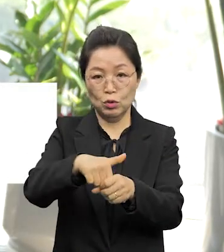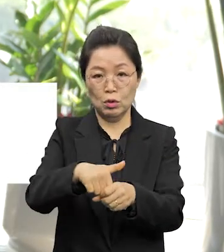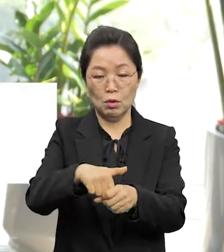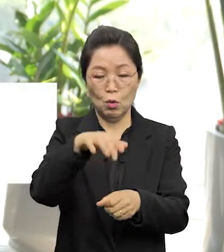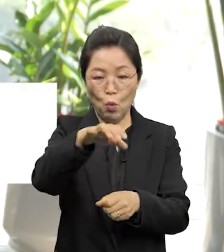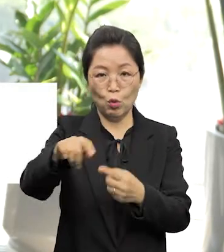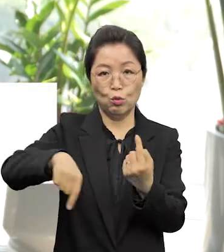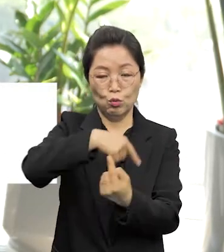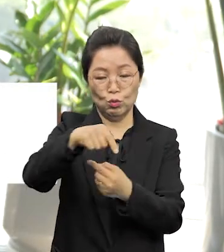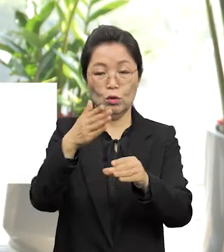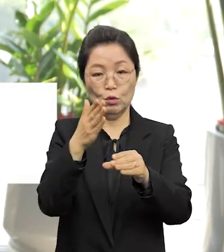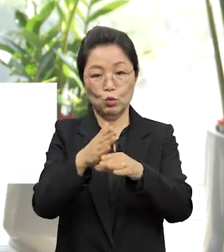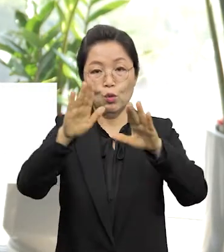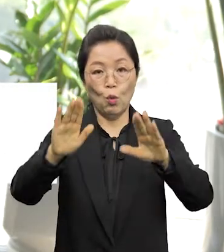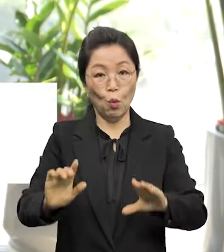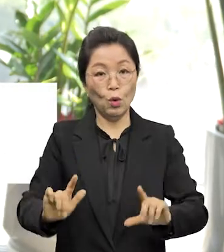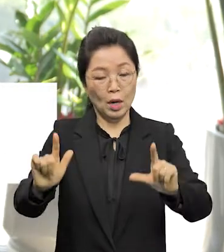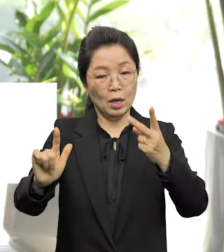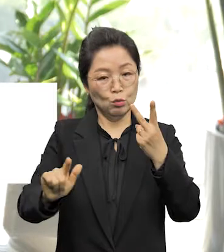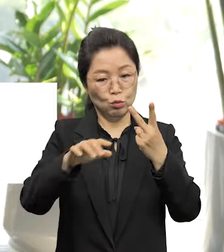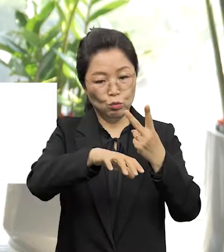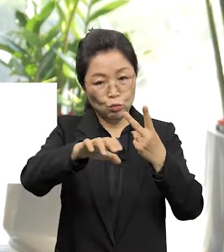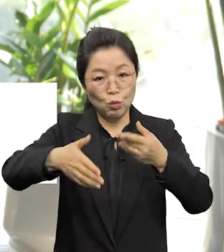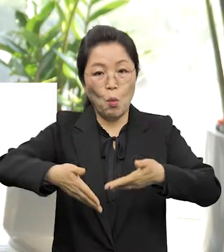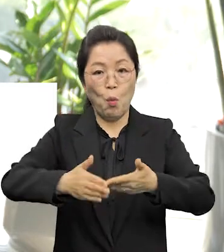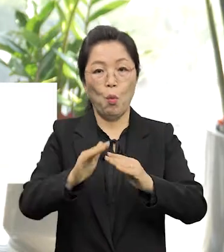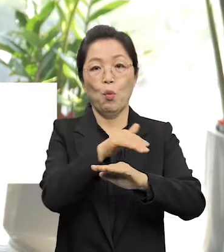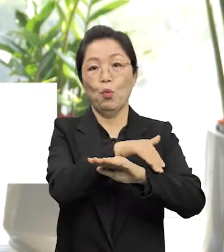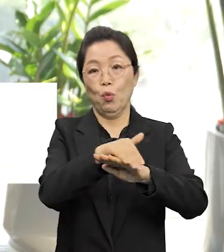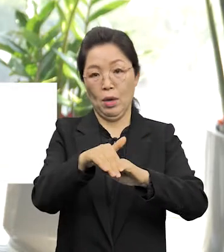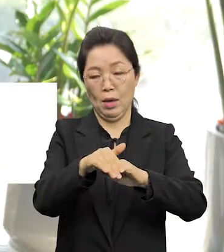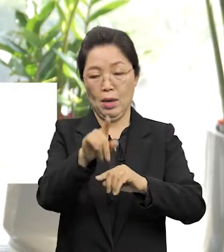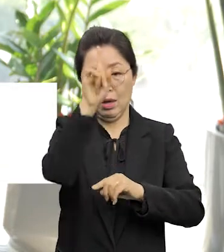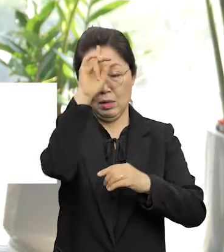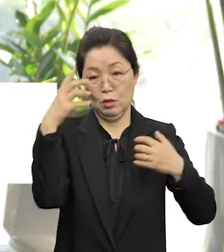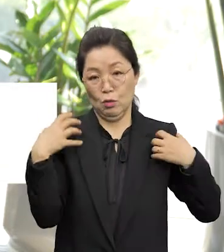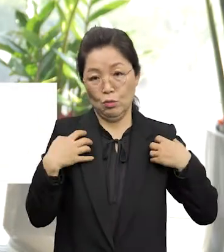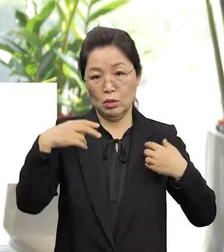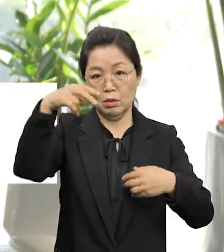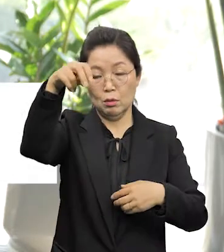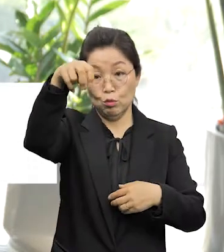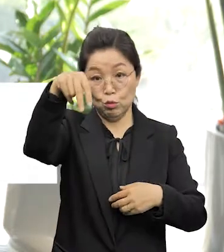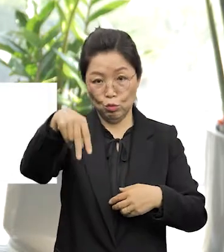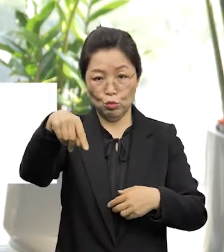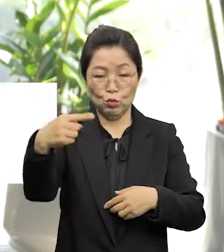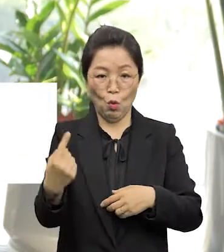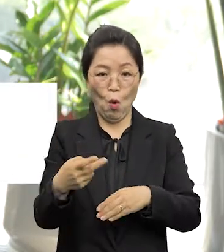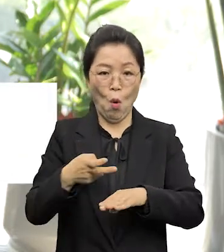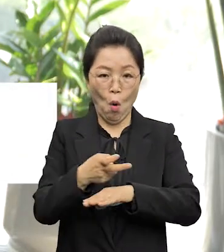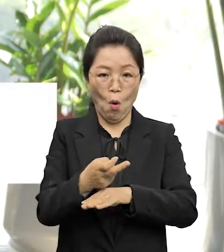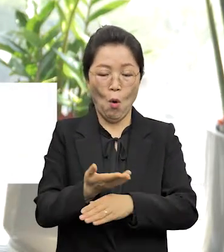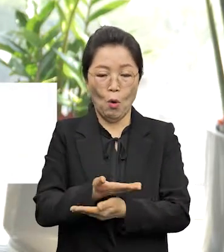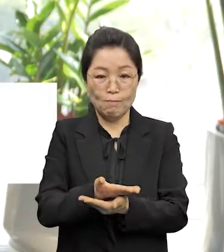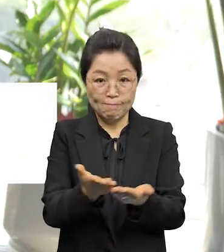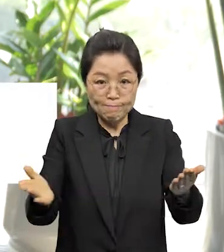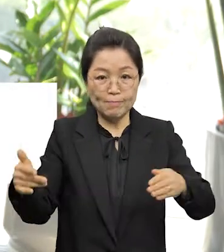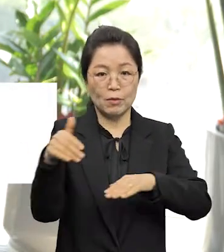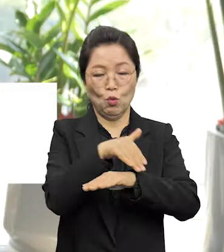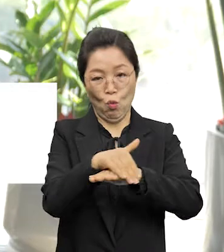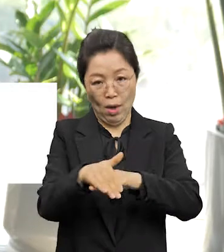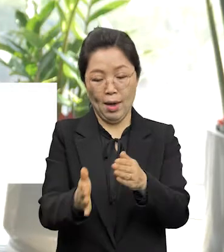중이고 올해 2개소가 신설 예정인데요. 정부 수소차 보급 확대 계획과 시민 의견을